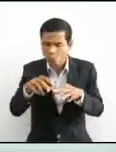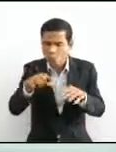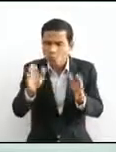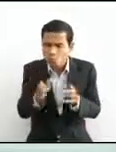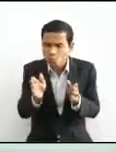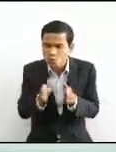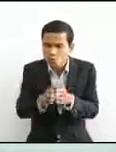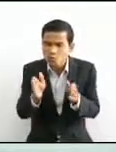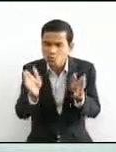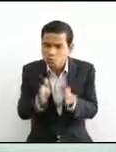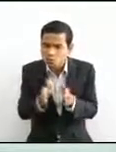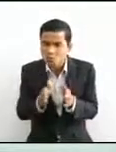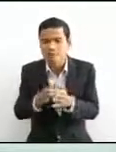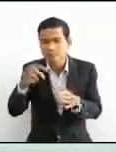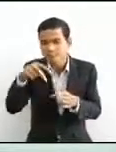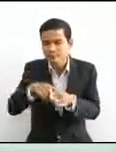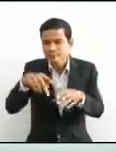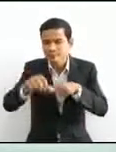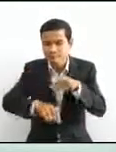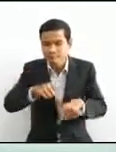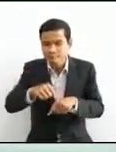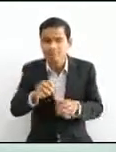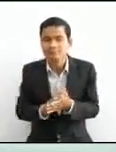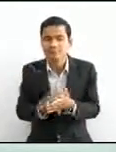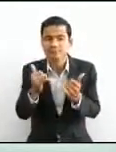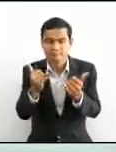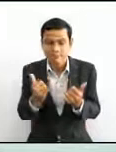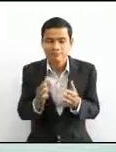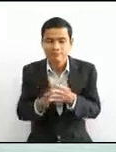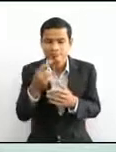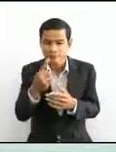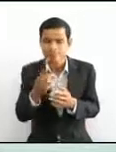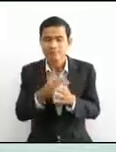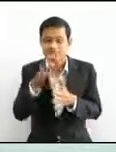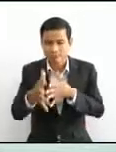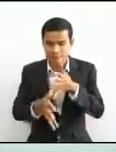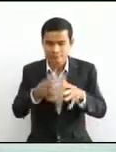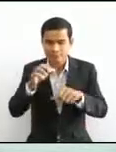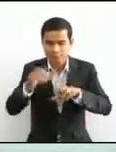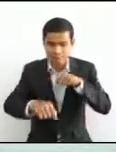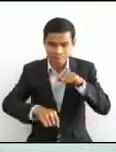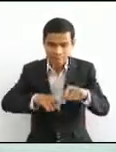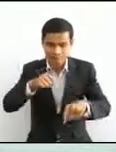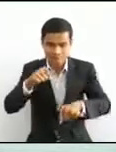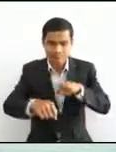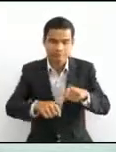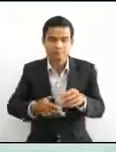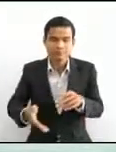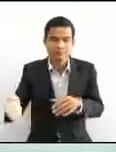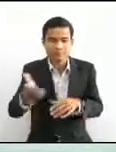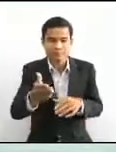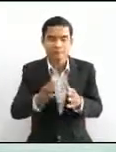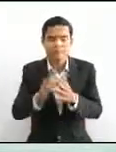chó cha lấy con chăm sẽ đọc nhạc rượu bằng lời sổ một đồng tiết nè cong cha lấy tầng ớt